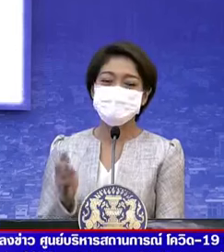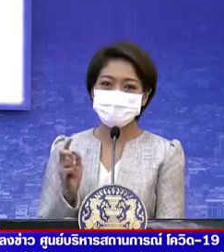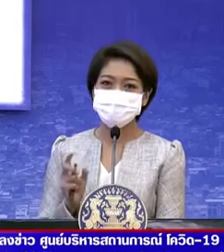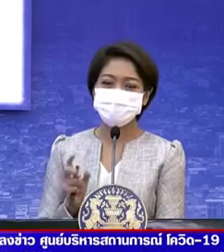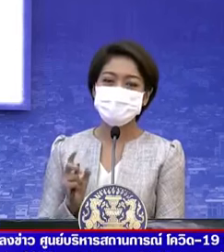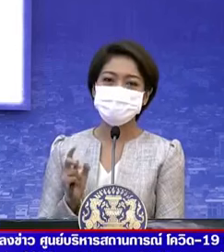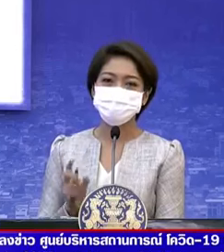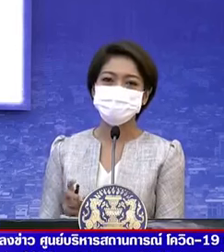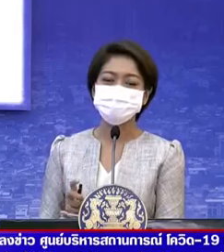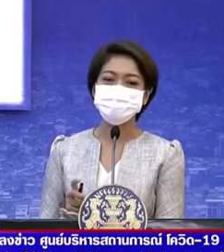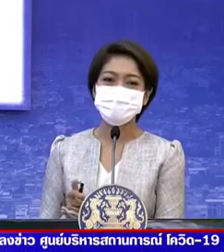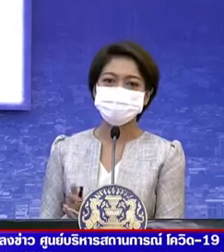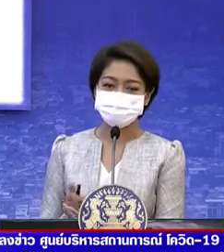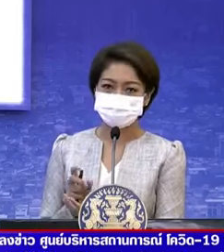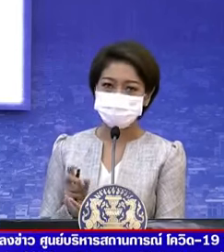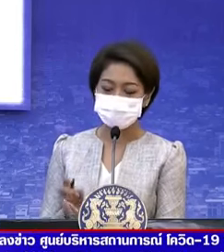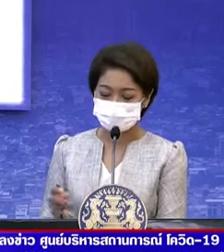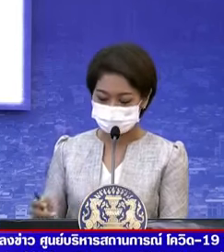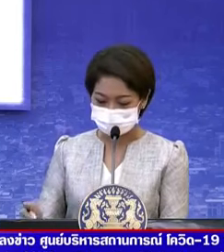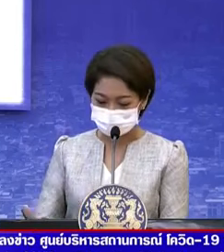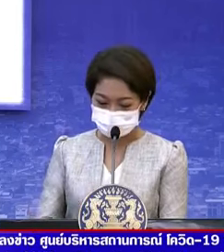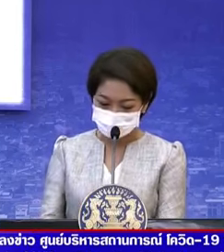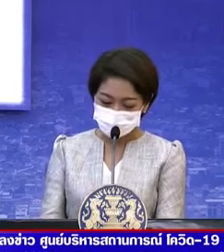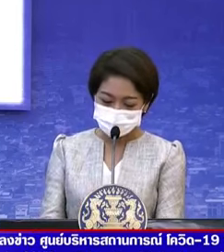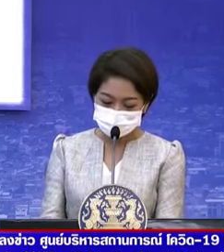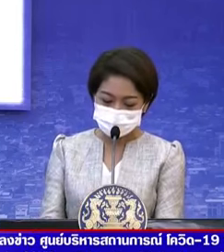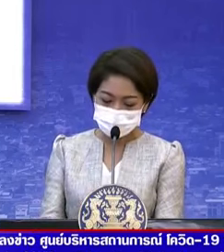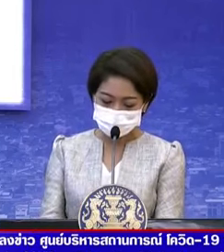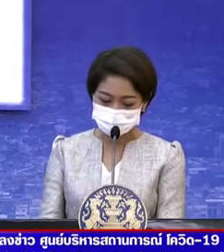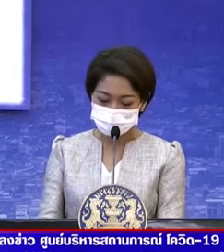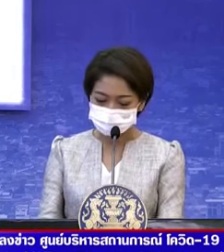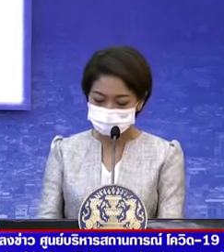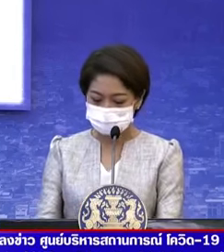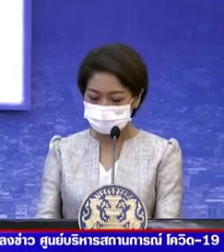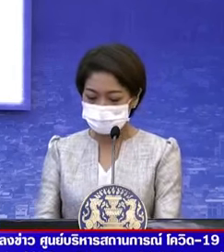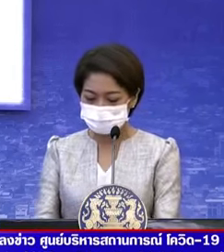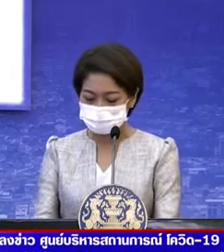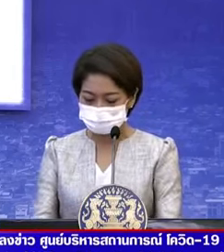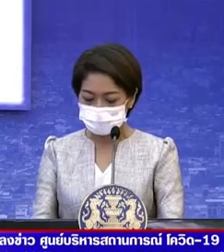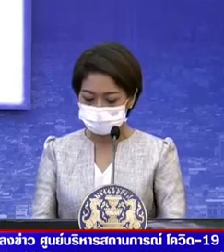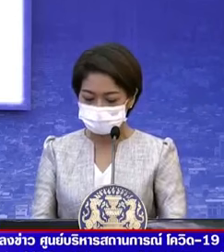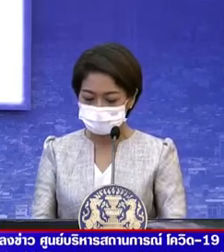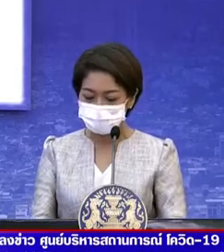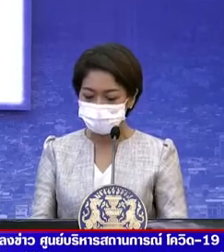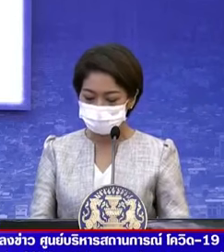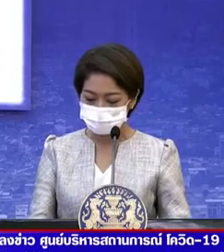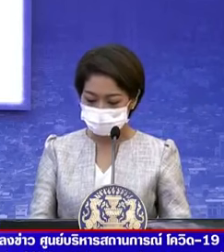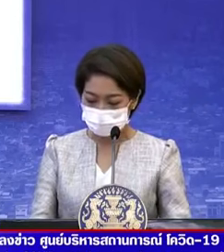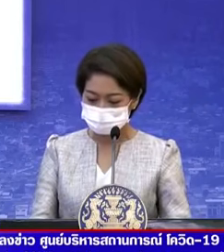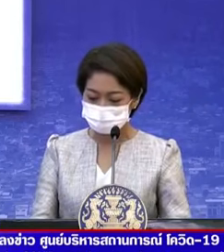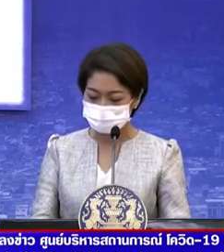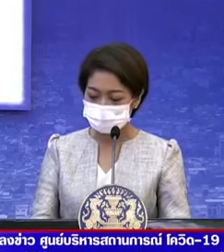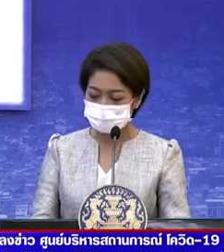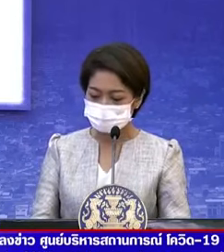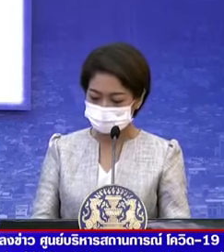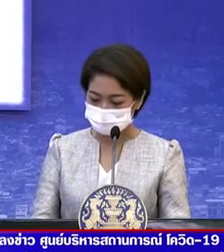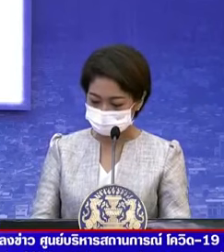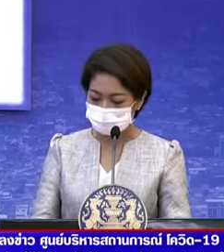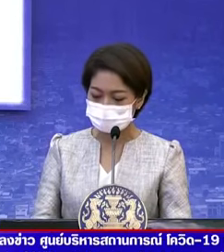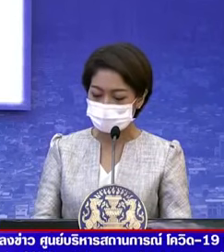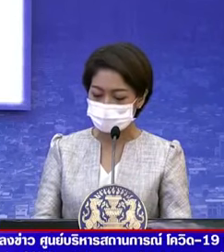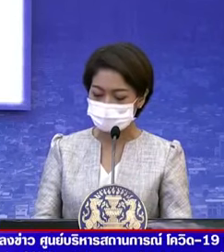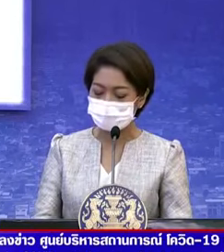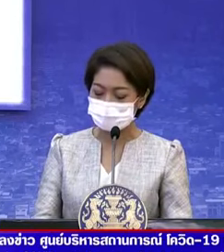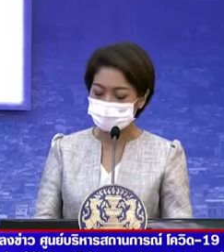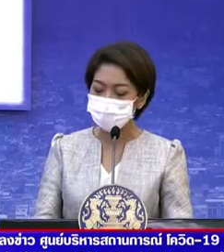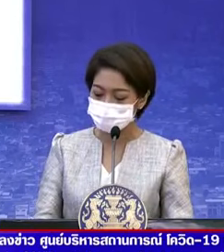นน่าจะอยากรู้และต้องการติดตามรายละเอียดค่ะวันนี้ค่ะเราได้รับเกียรตินะคะจากทางท่านผู้อำนวยการสำนักงานเศรษฐกิจ